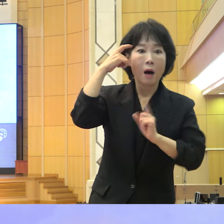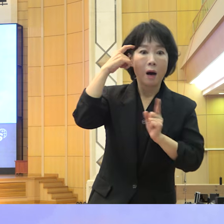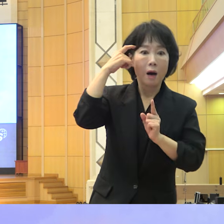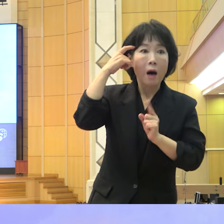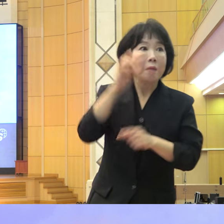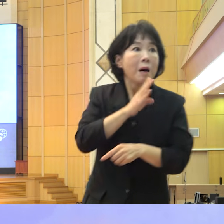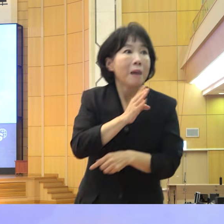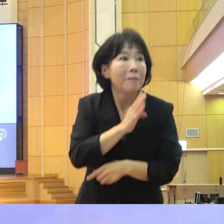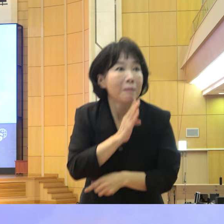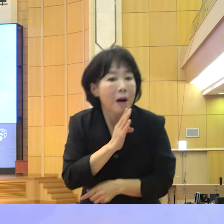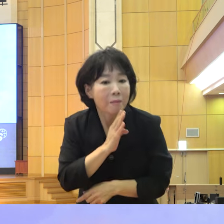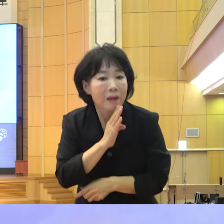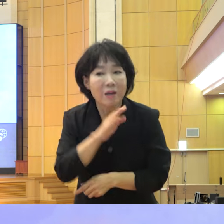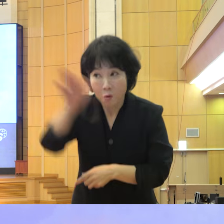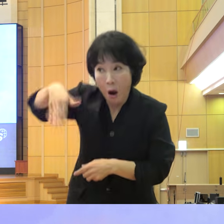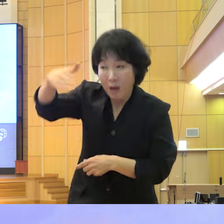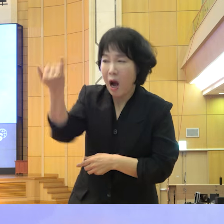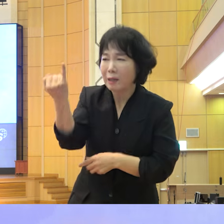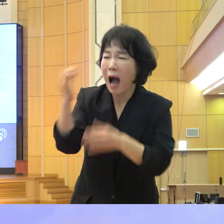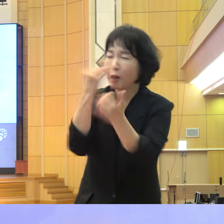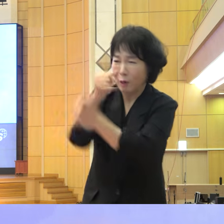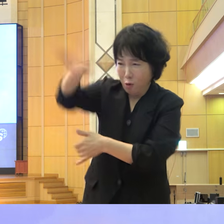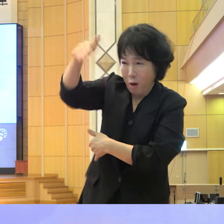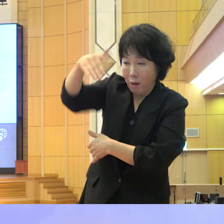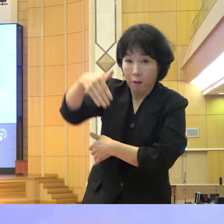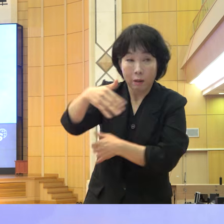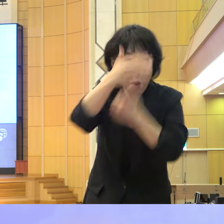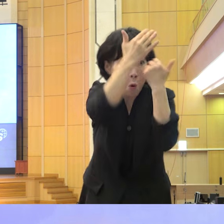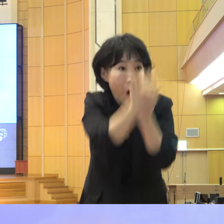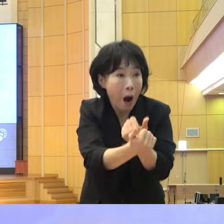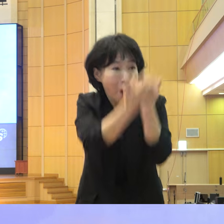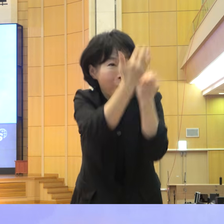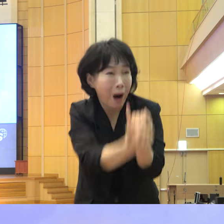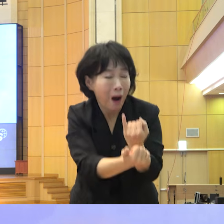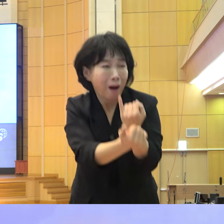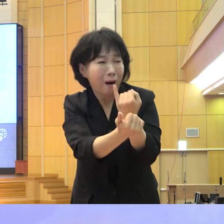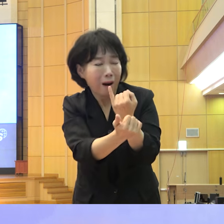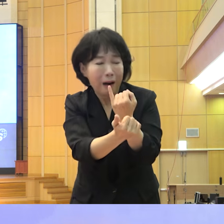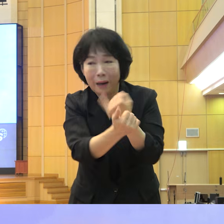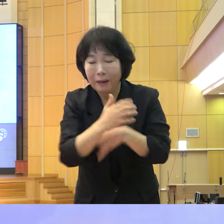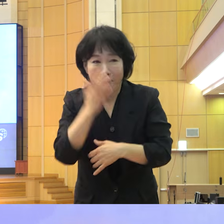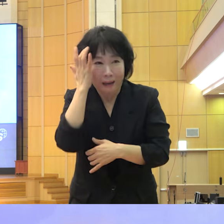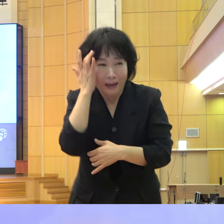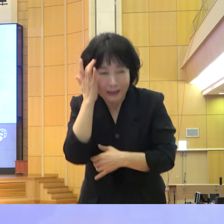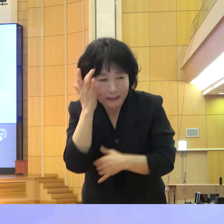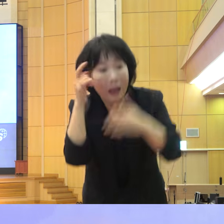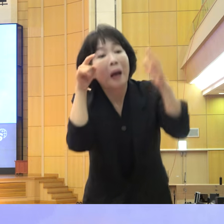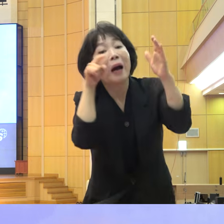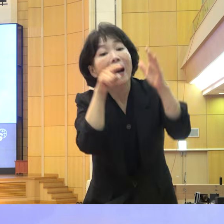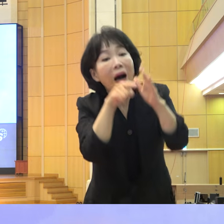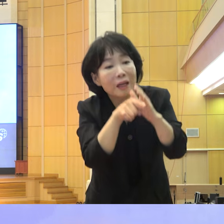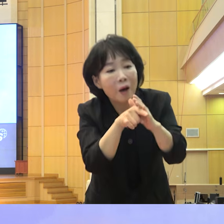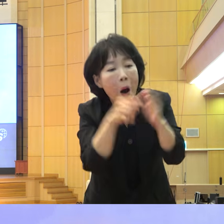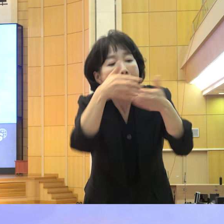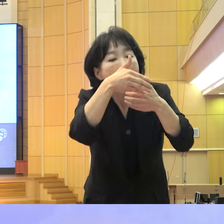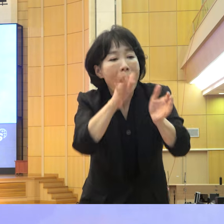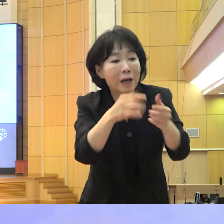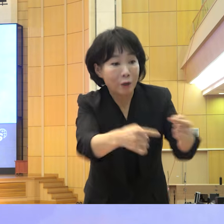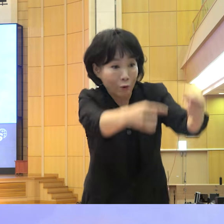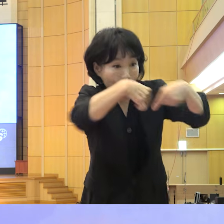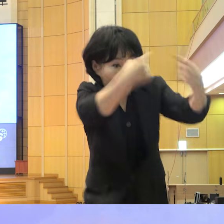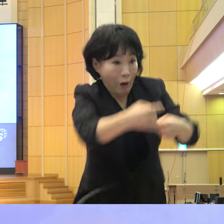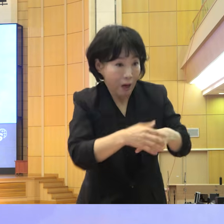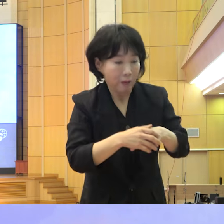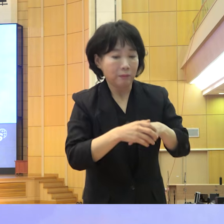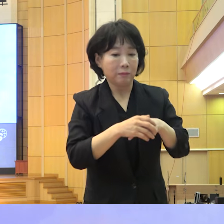예. 일로 와보세요. 일로 와보세요. 그래서 갔더니 들어오라 그러더래.